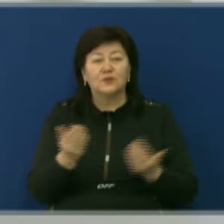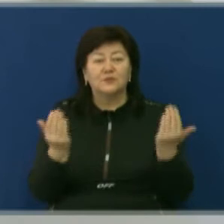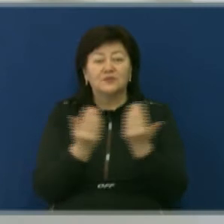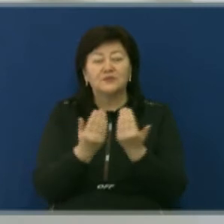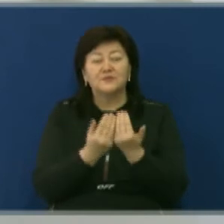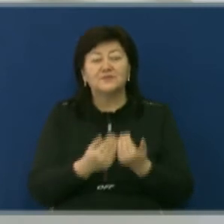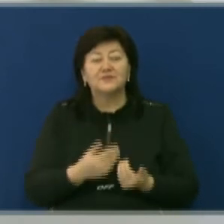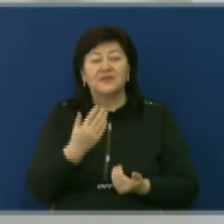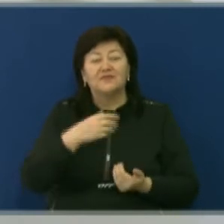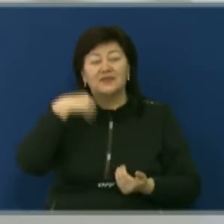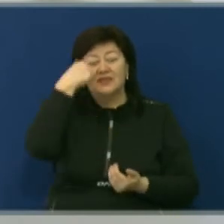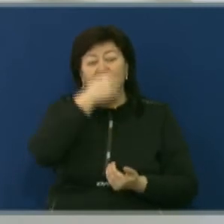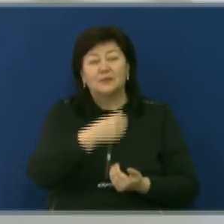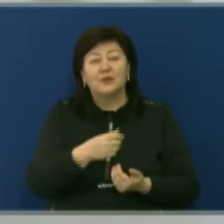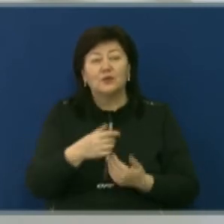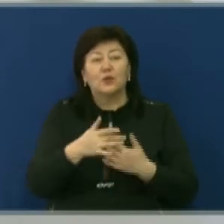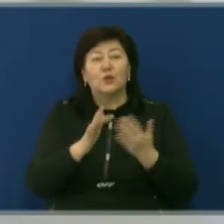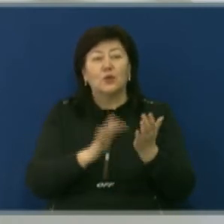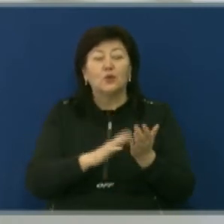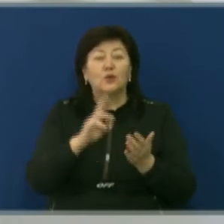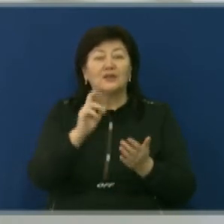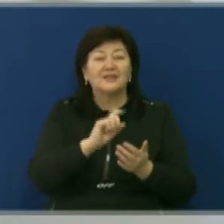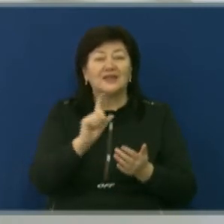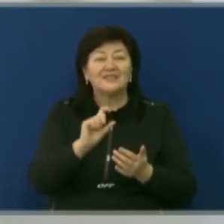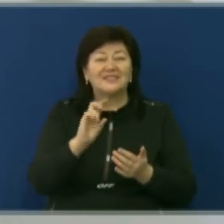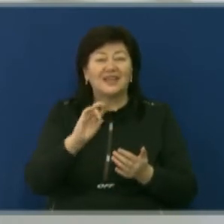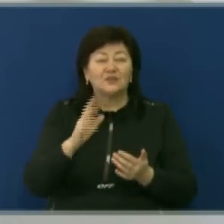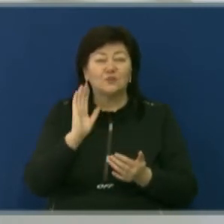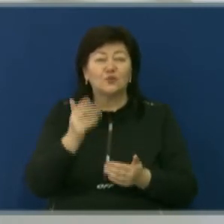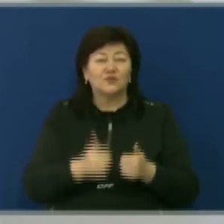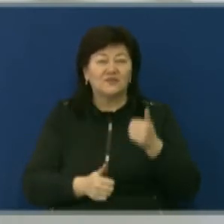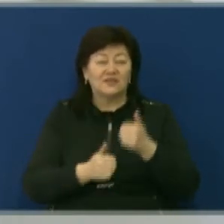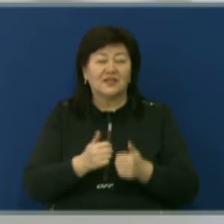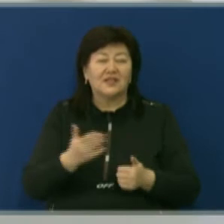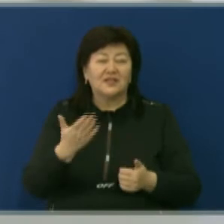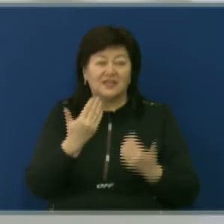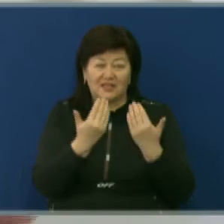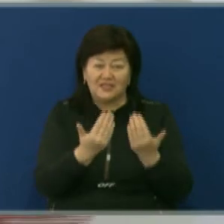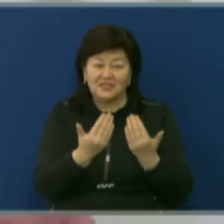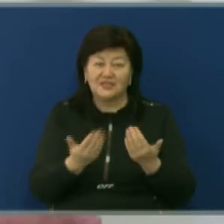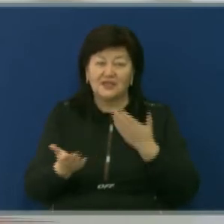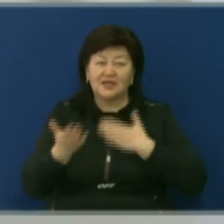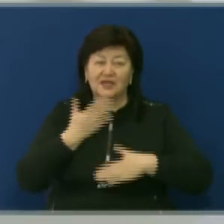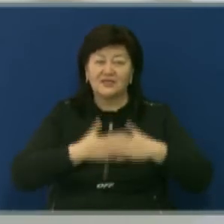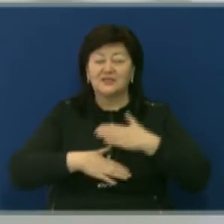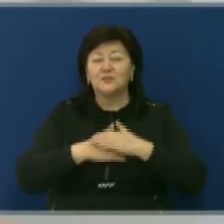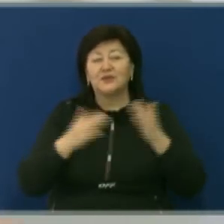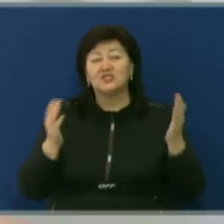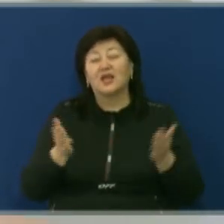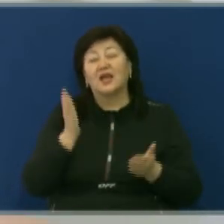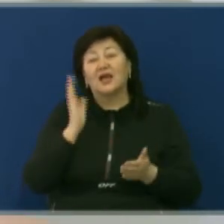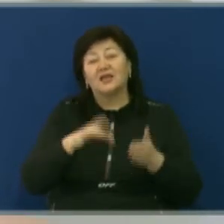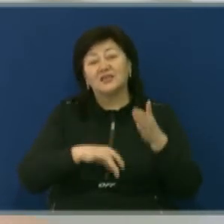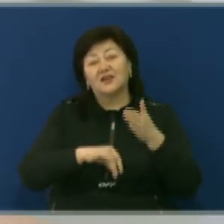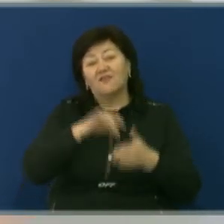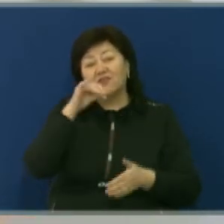В этом году в городе Казань пройдет фестиваль «Наурыз» среди тюркоязычных народов. Для нас большая радость, что мы прошли отбор на этот фестиваль. Он будет в